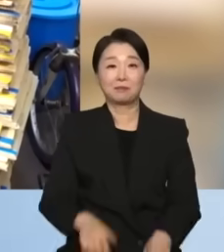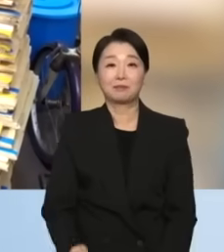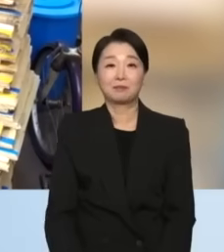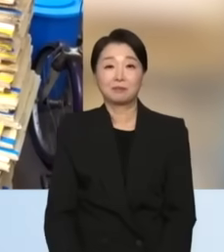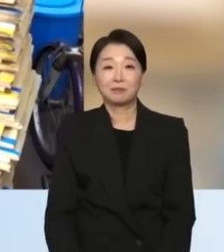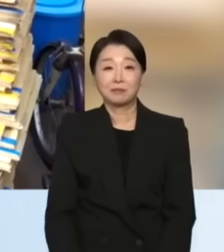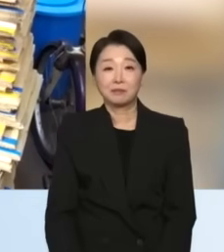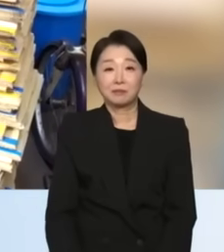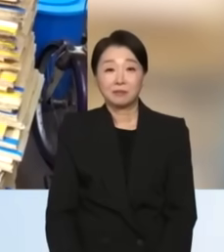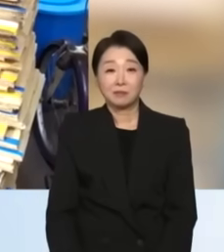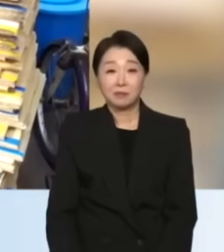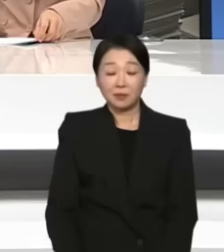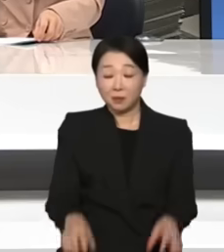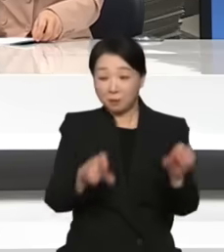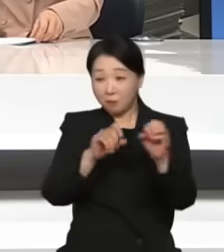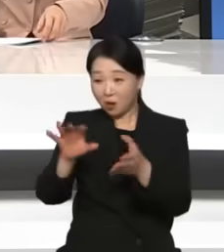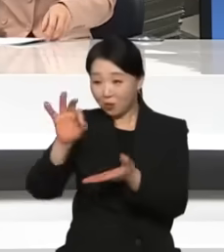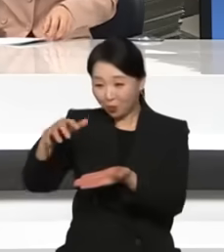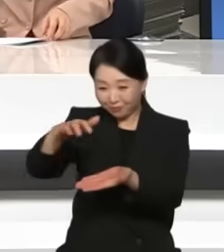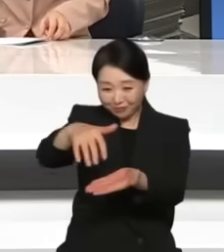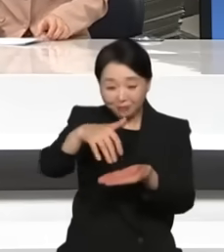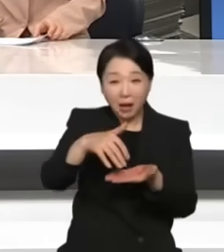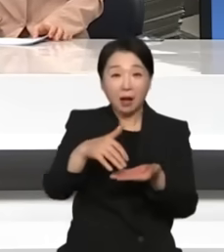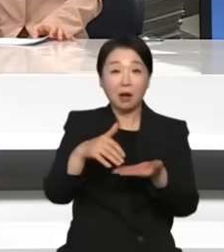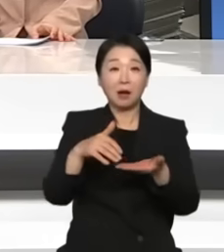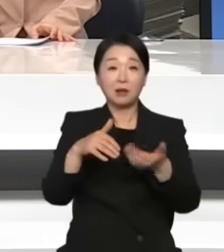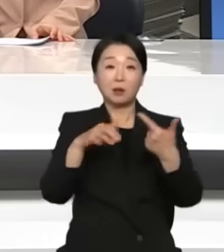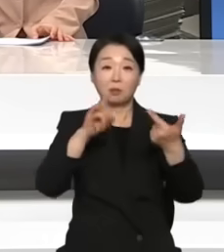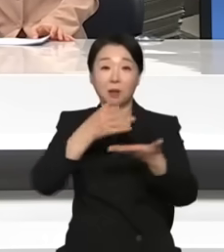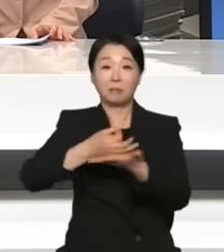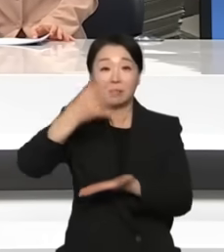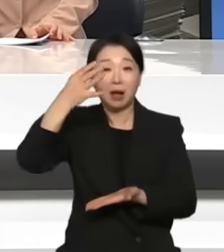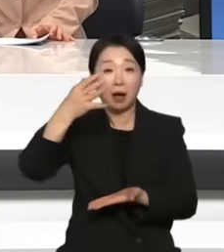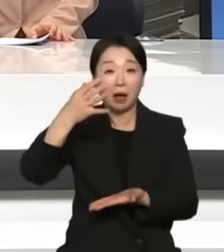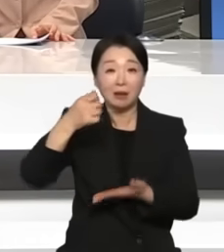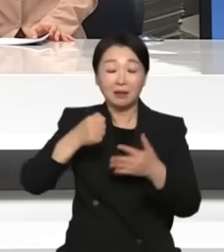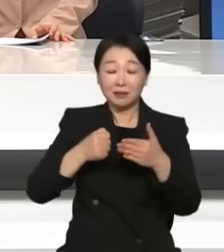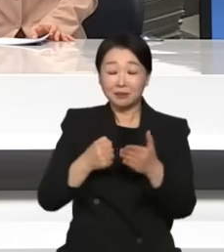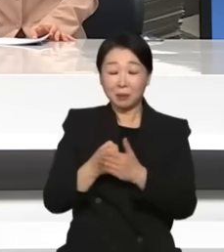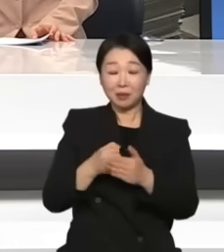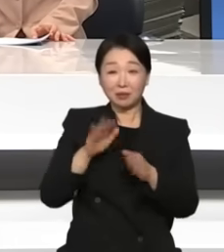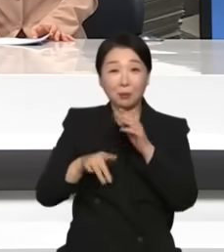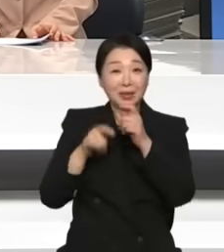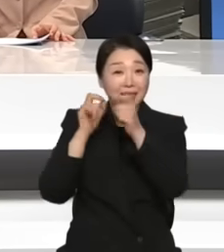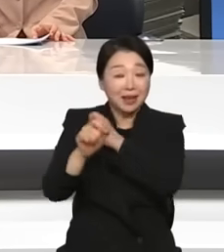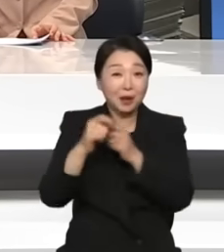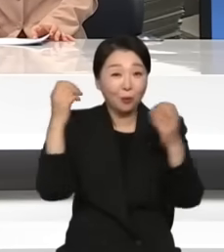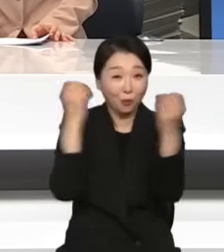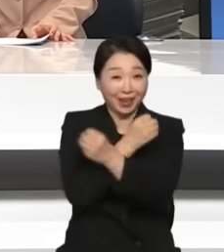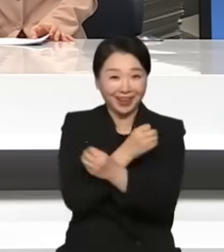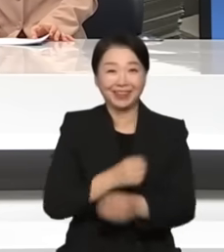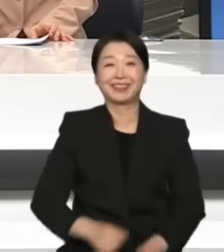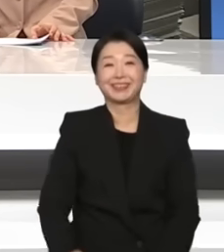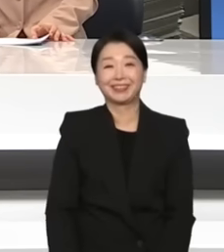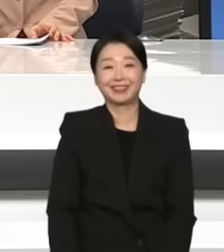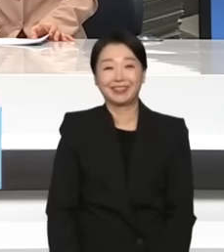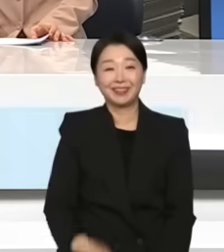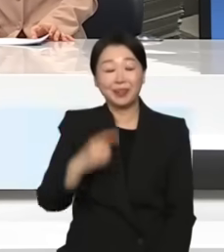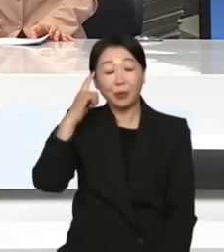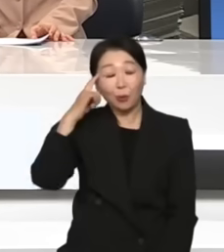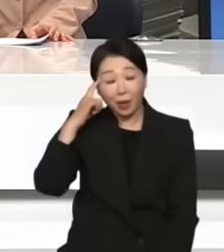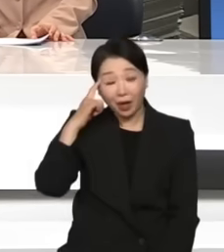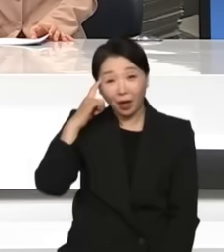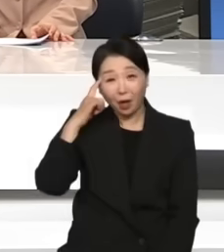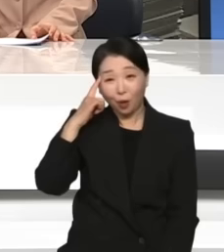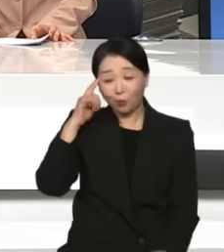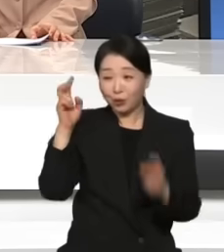시세보다 6배가량 비싸게 매입하다 보니까 처음에는 사기꾼 아니냐 이런 오해도 받으셨다면서요. 저희가 이제 구조가